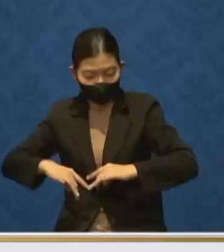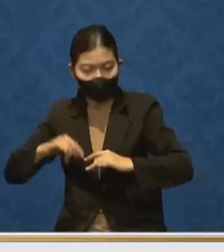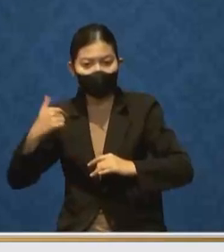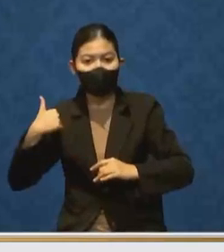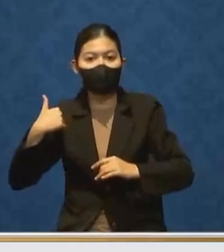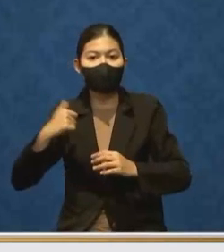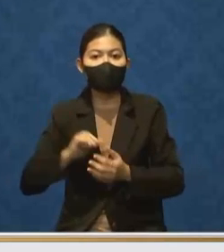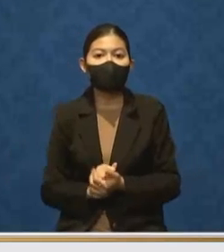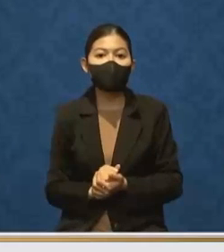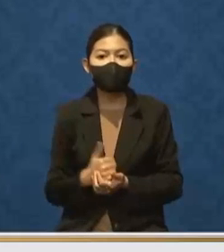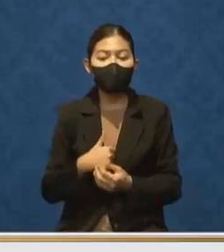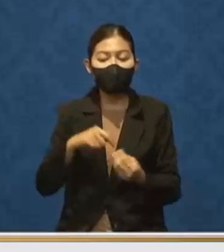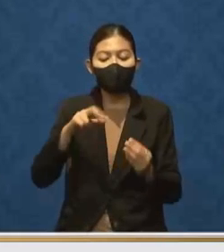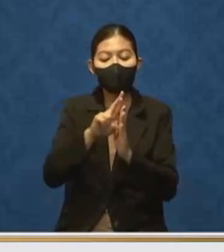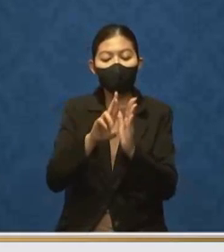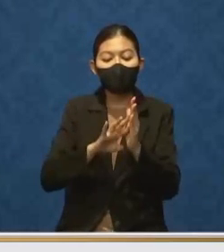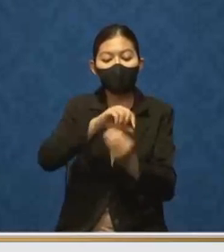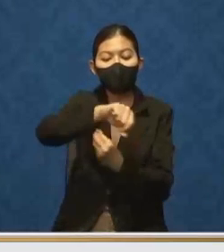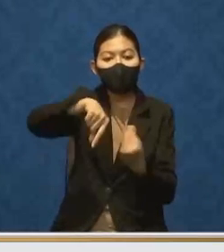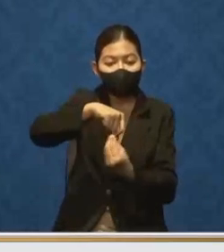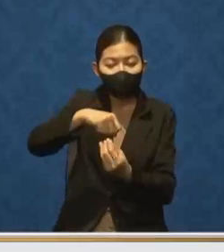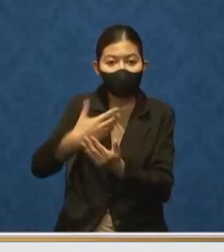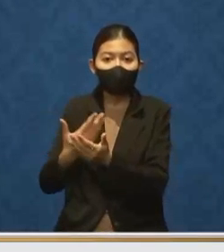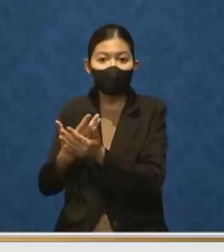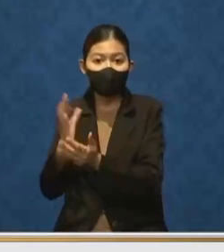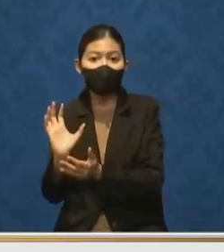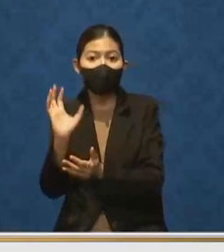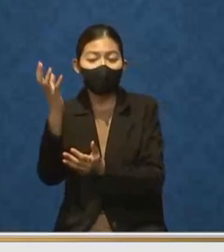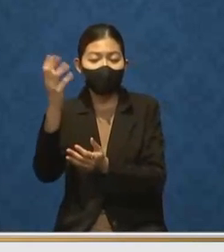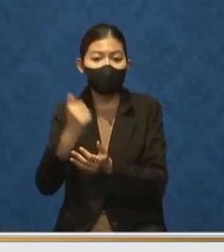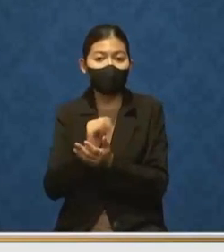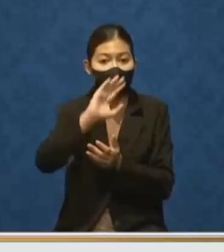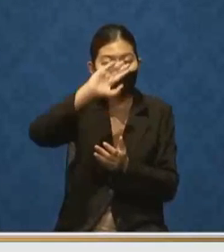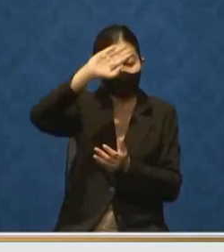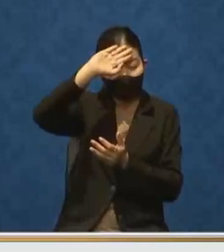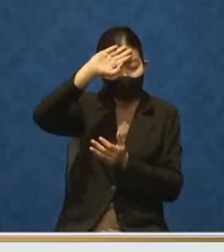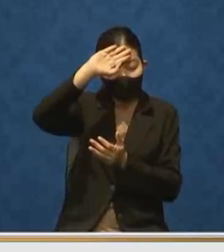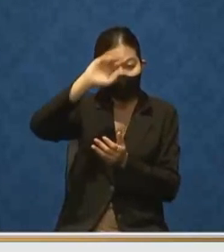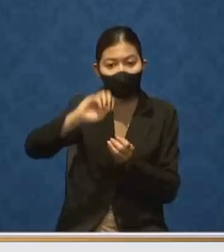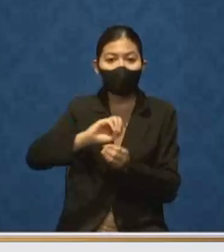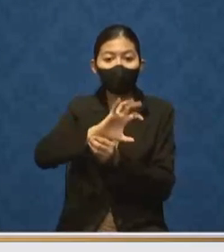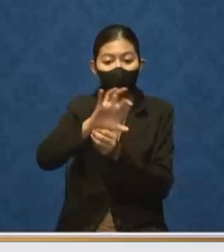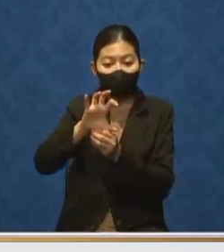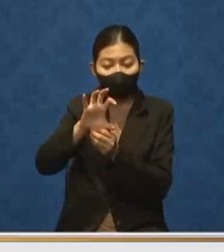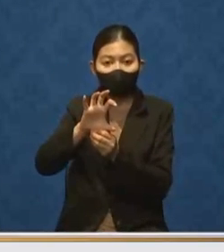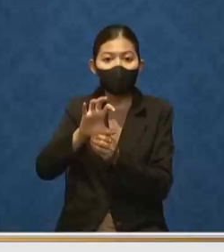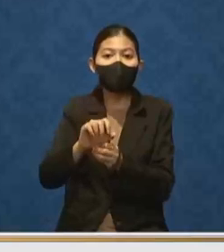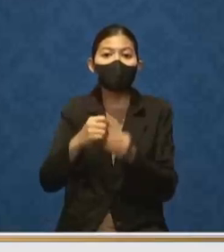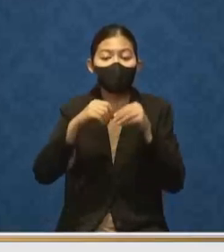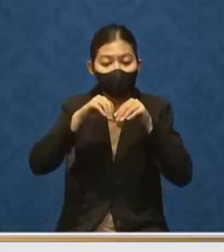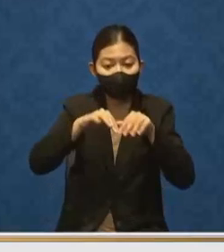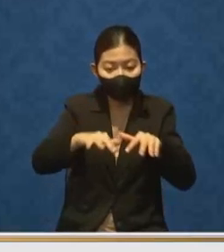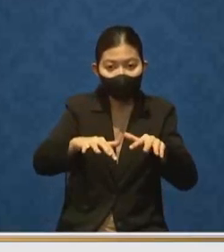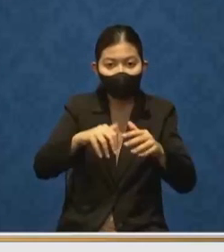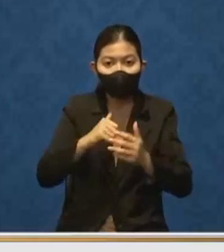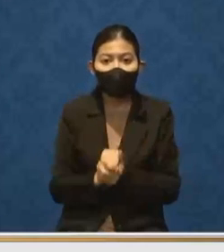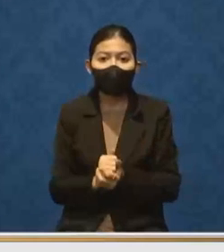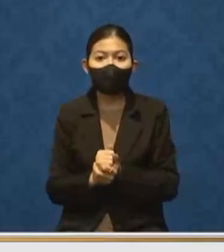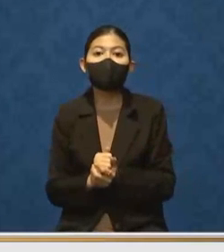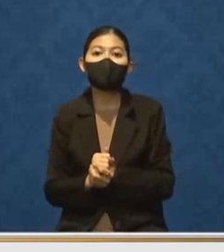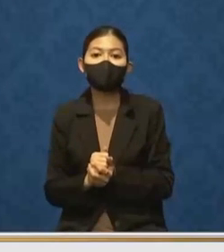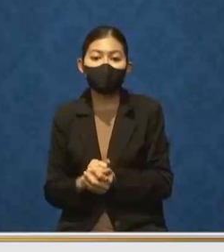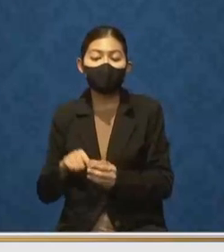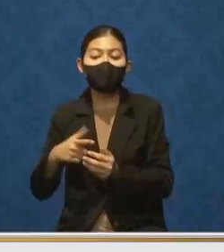ความผันผวนของระบบเศรษฐกิจและการเงินโลกการกลายพันธุ์และการระบาดของไวรัสรวมทั้งการลดของแรงขับเคลื่อนทางการค